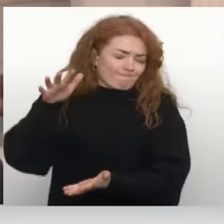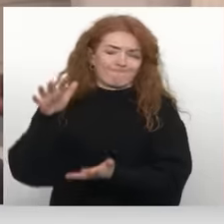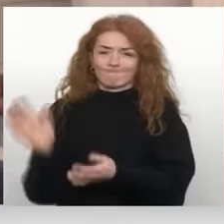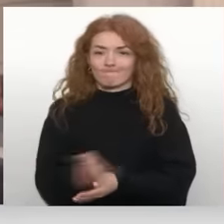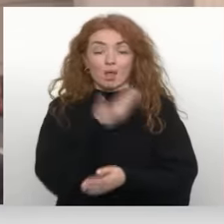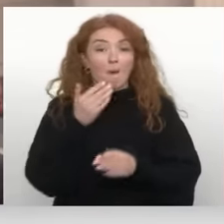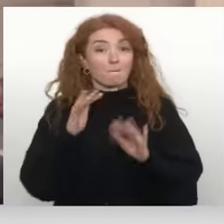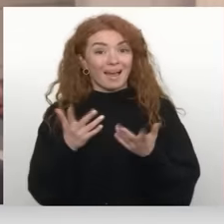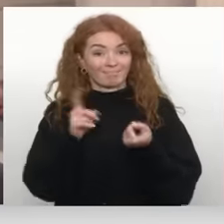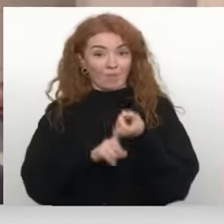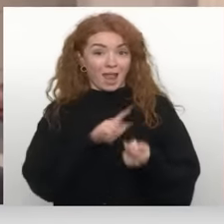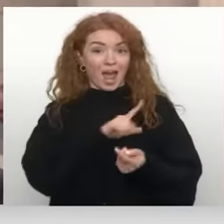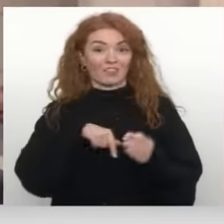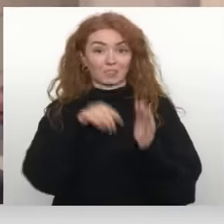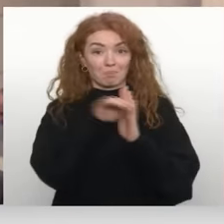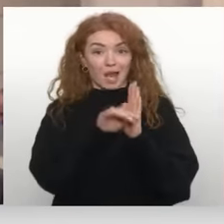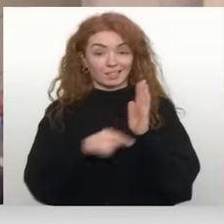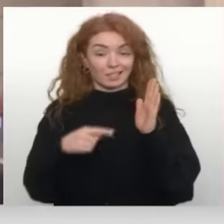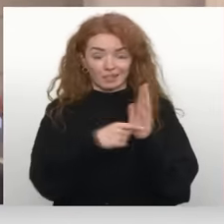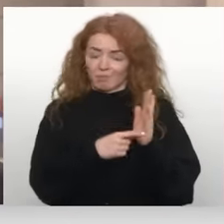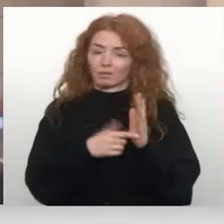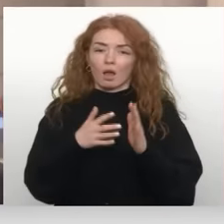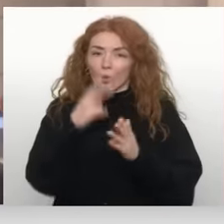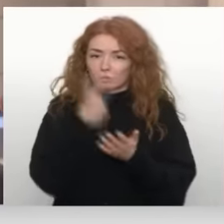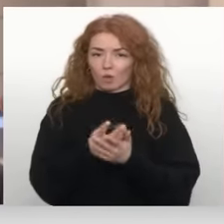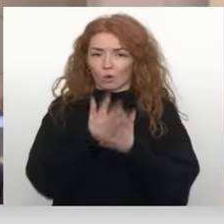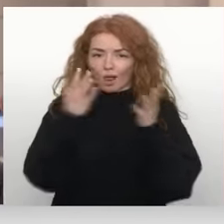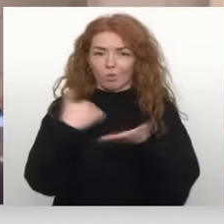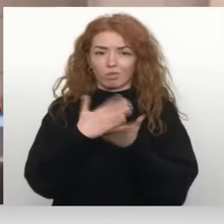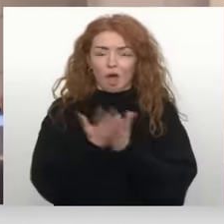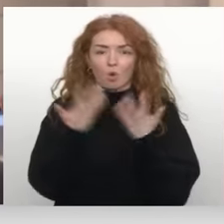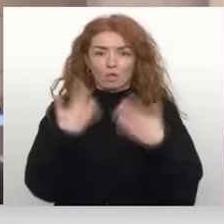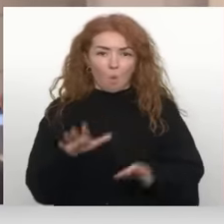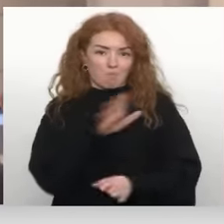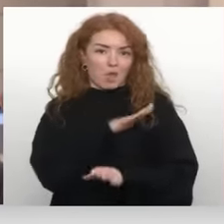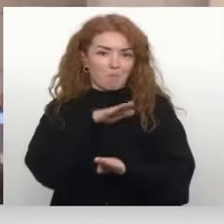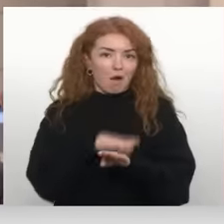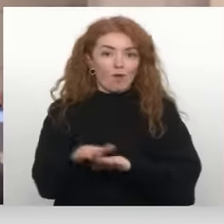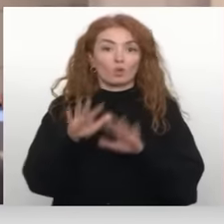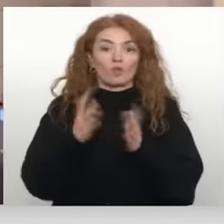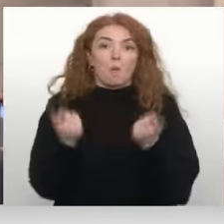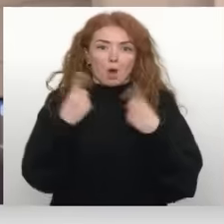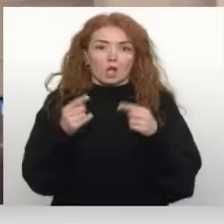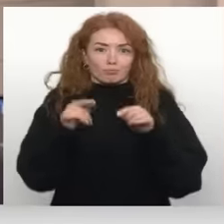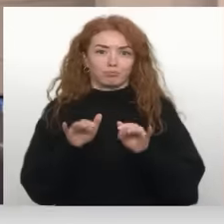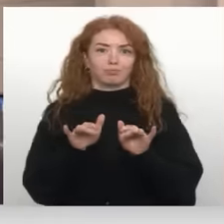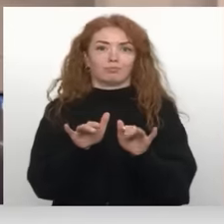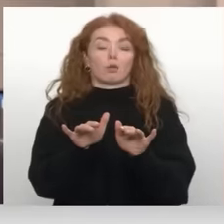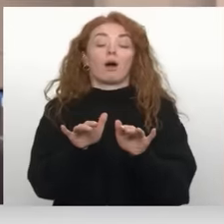uz tām Latvijas prasībām, tad es uzskatu, ka mēs jau lielāko daļu no prasībām bijām jau izdarījuši vai arī šobrīd darām. Ja? Un līdz ar